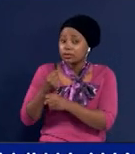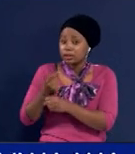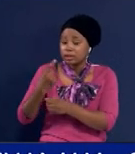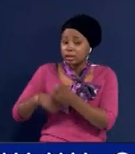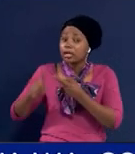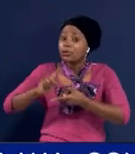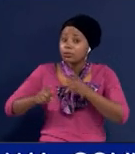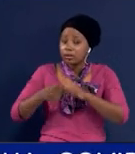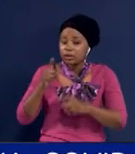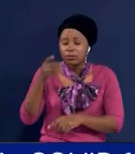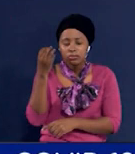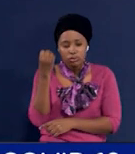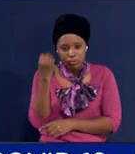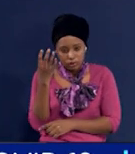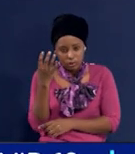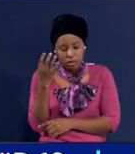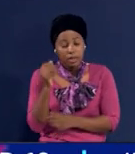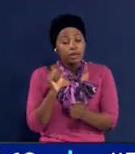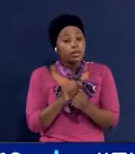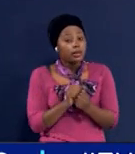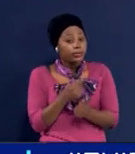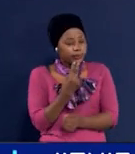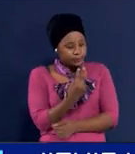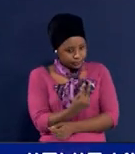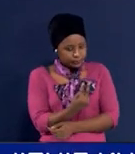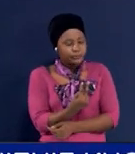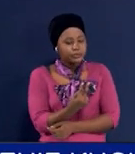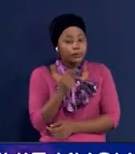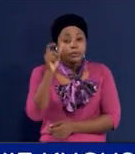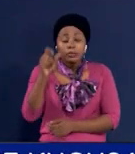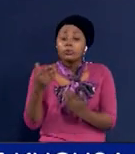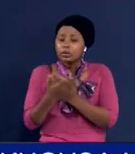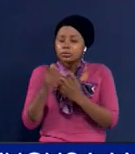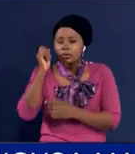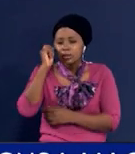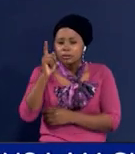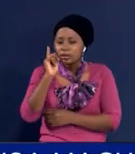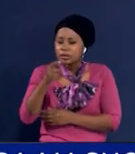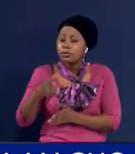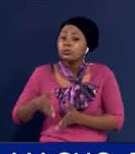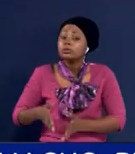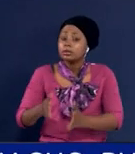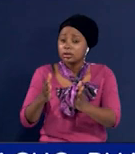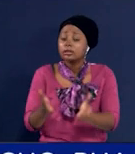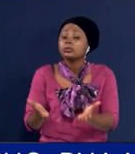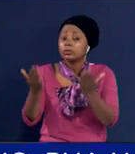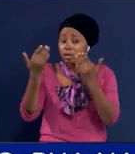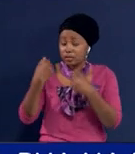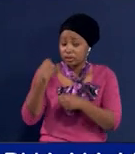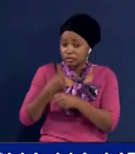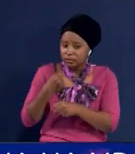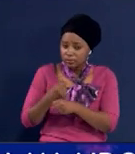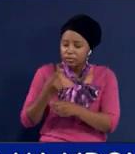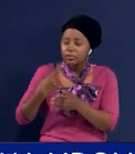na huu ugonjwa. Na jambo la pili ni kwamba wananchi watambue kwamba zipo njia ambazo tunaweza tukazifanya